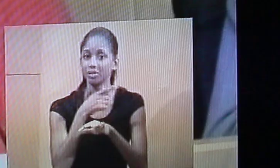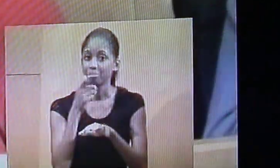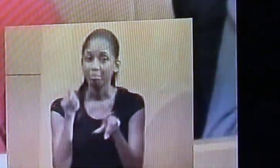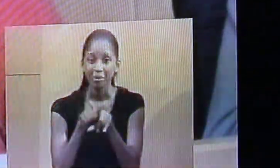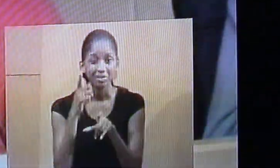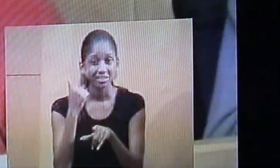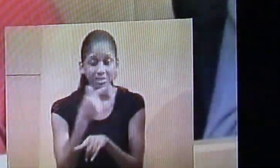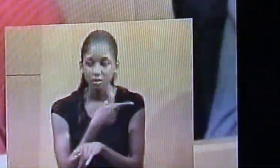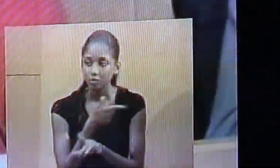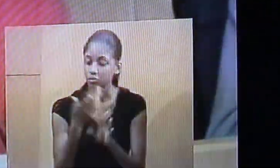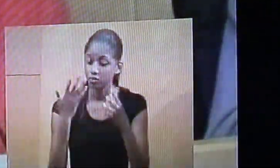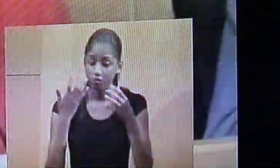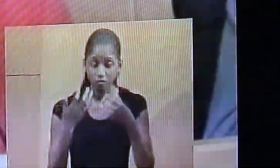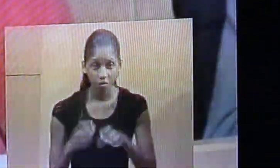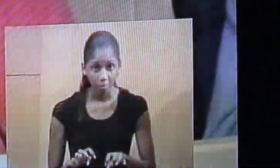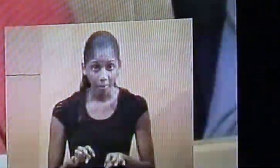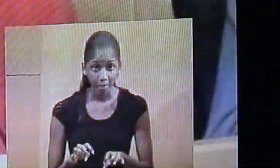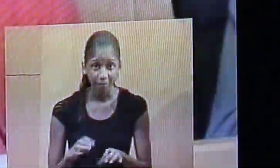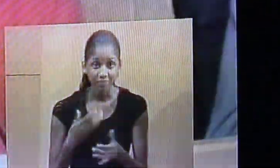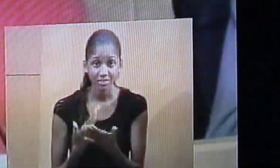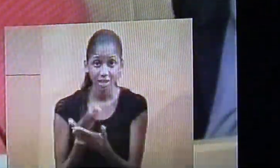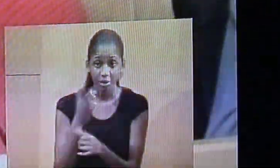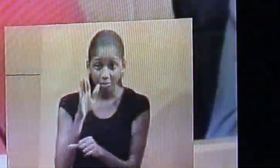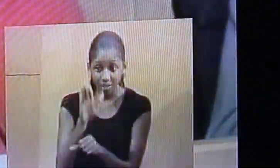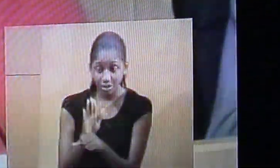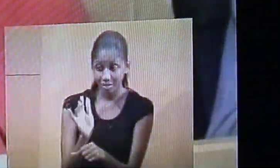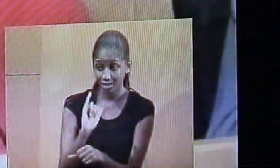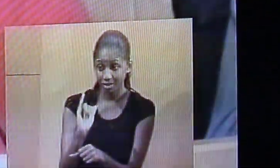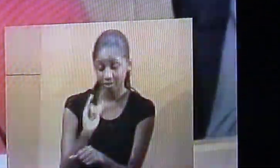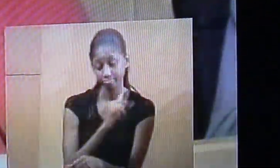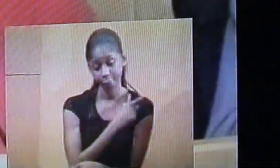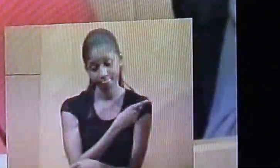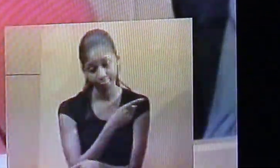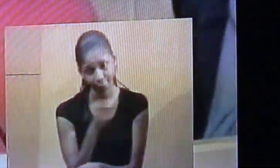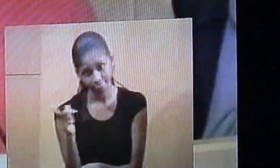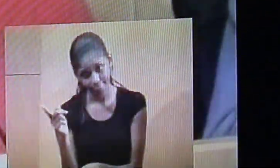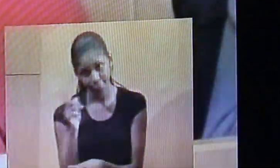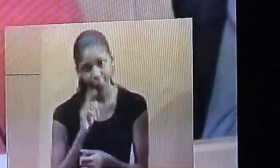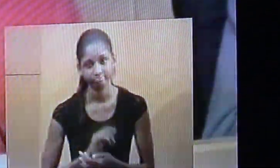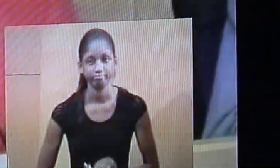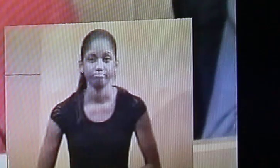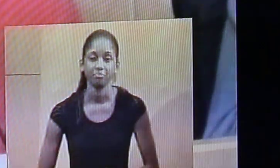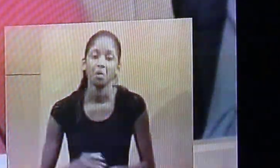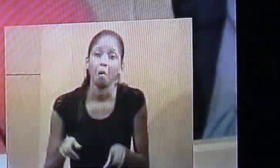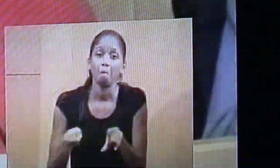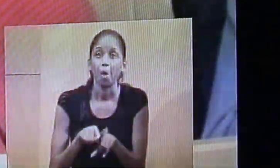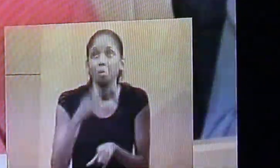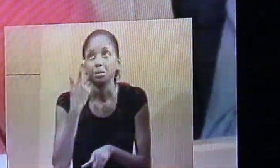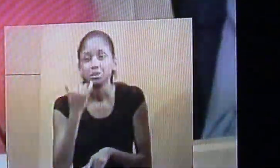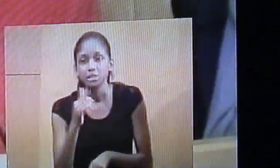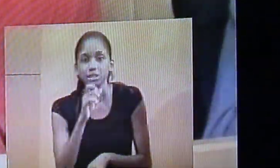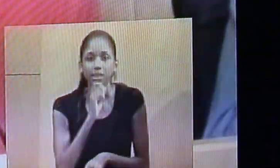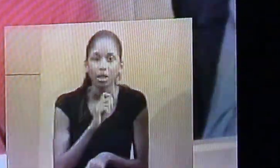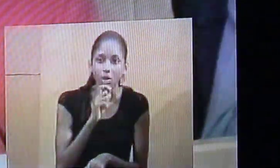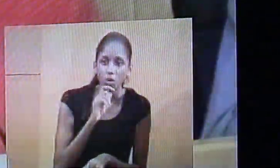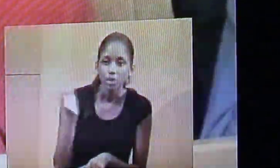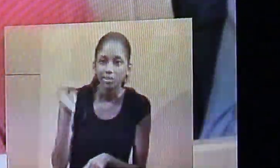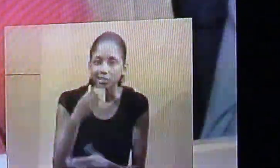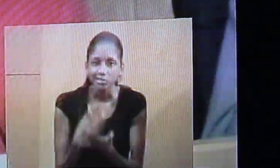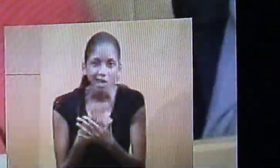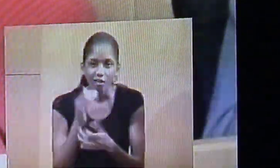pas, a été présenté par vous, même si tout à l'heure vous avez dit qu'il était